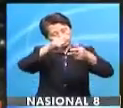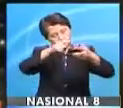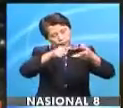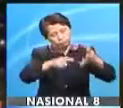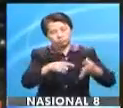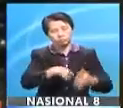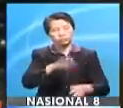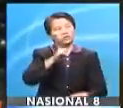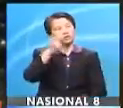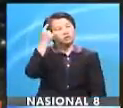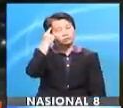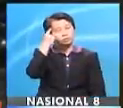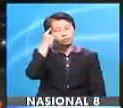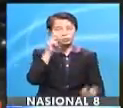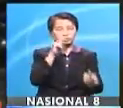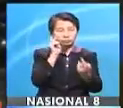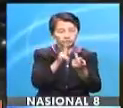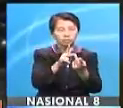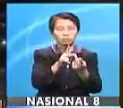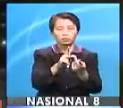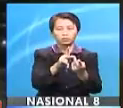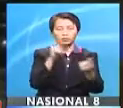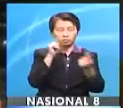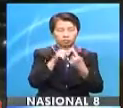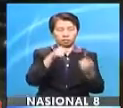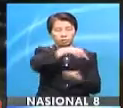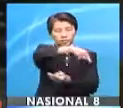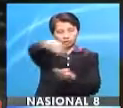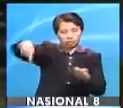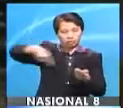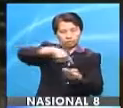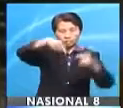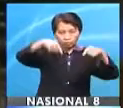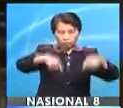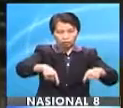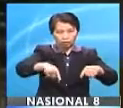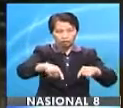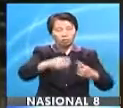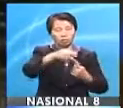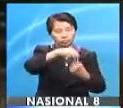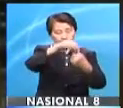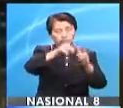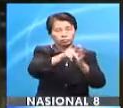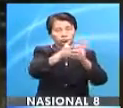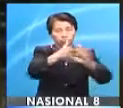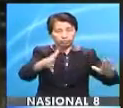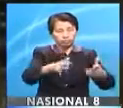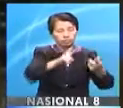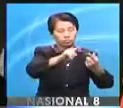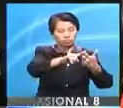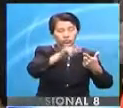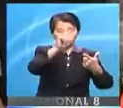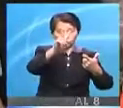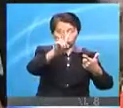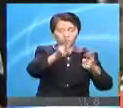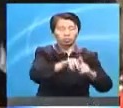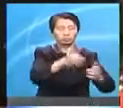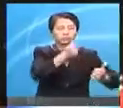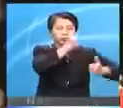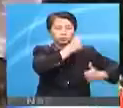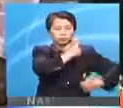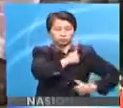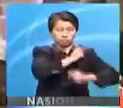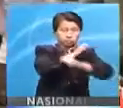yang difikirkan relevan kepada rantau ini, khususnya dari segi keselamatan dan pertahanan.